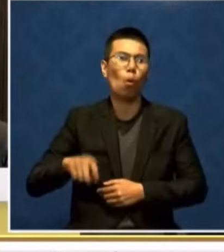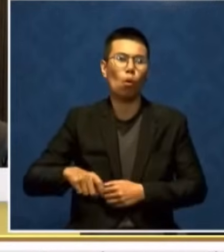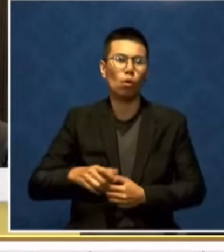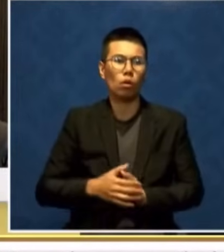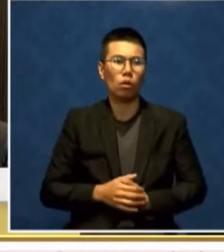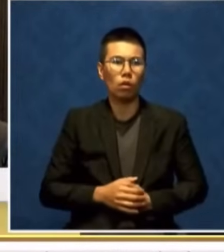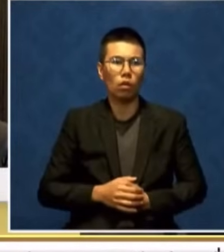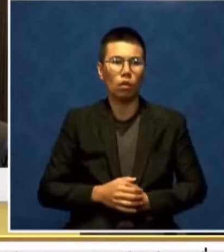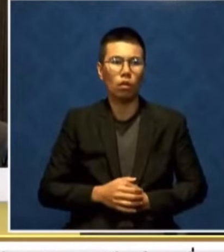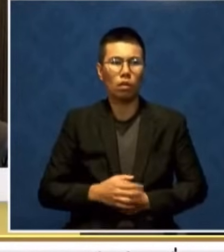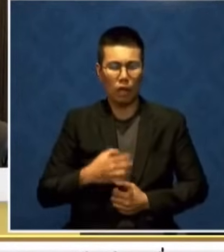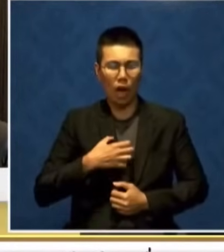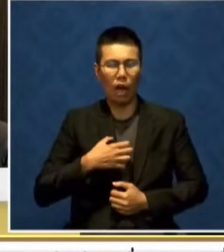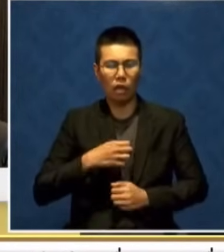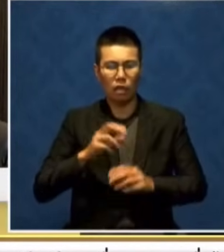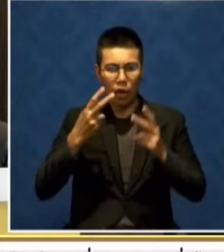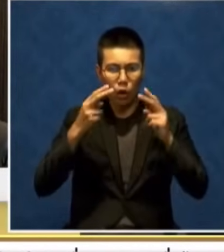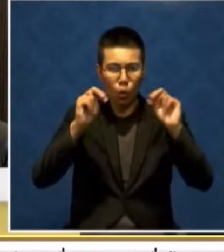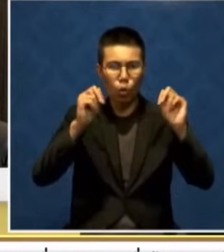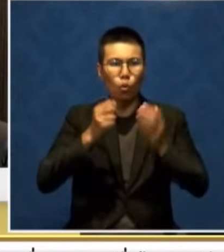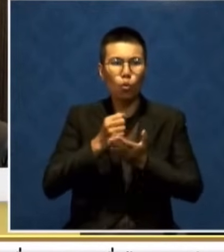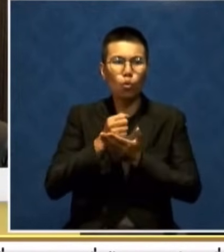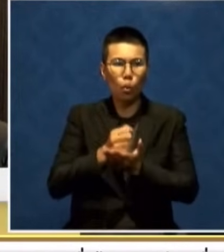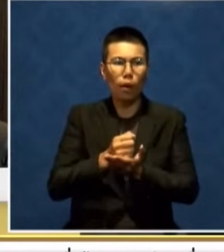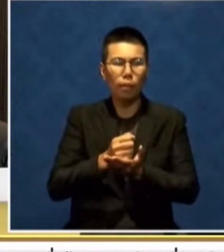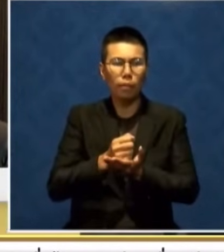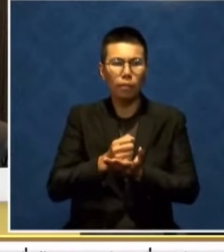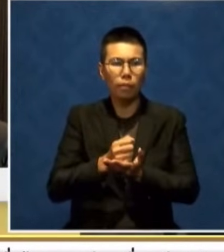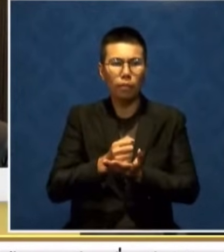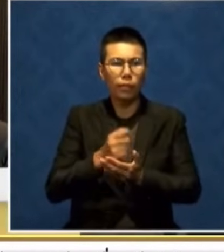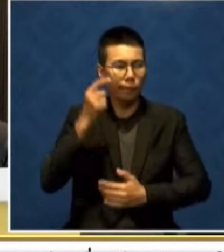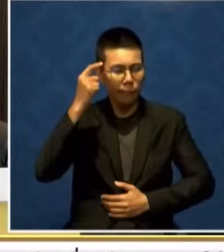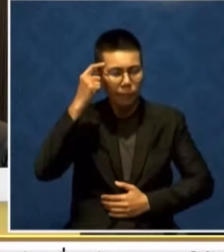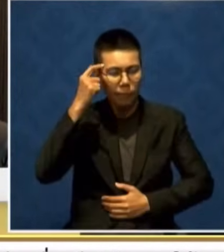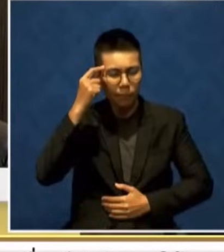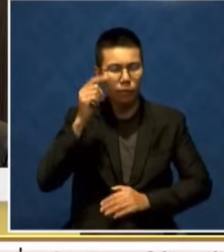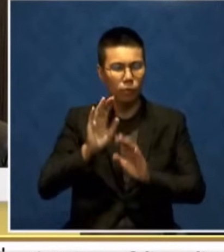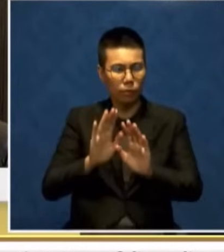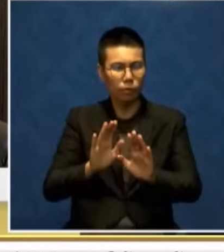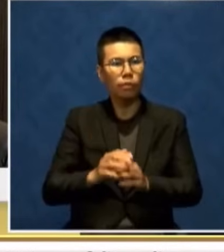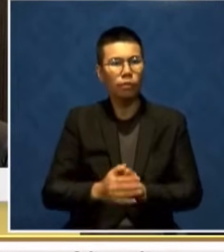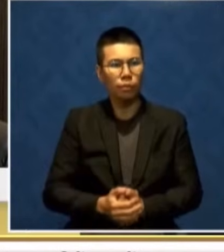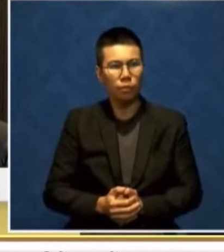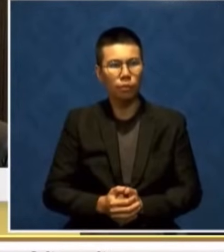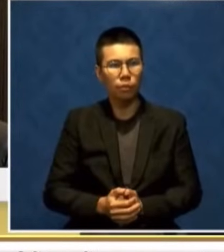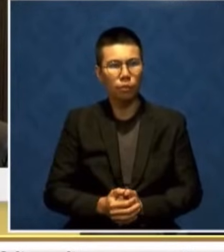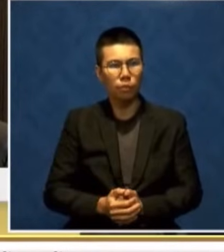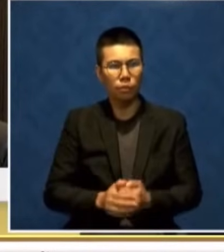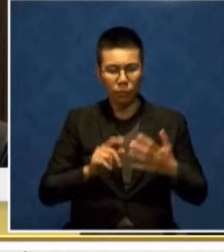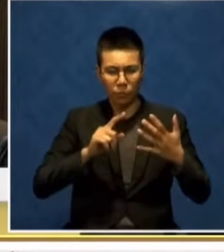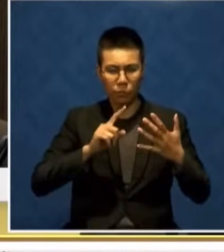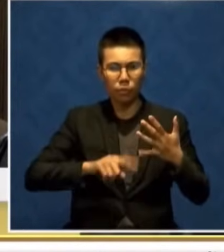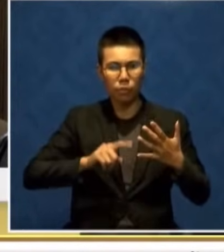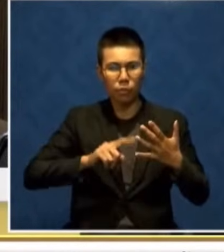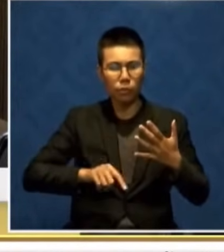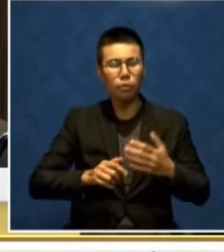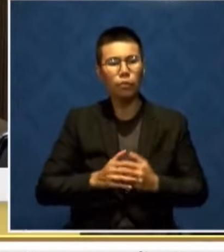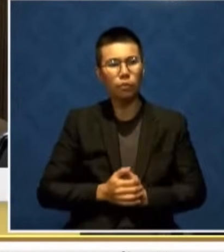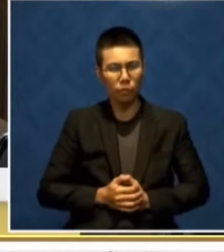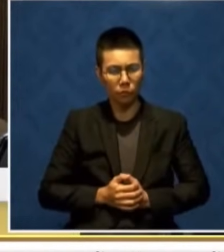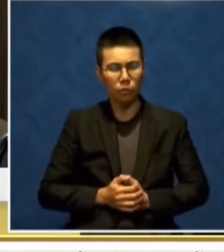ขอให้ท่านนายกช่วยพิจารณาพวกเขาด้วยครับกระดุมเม็ดสุดท้ายกระดุมเม็ดที่